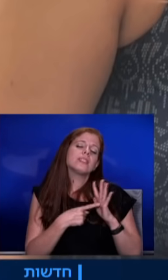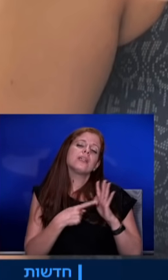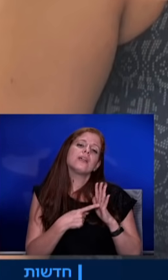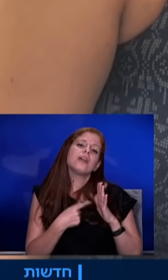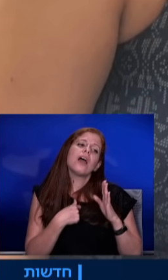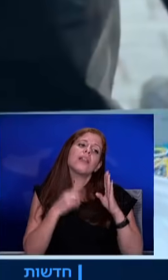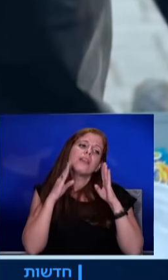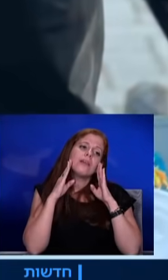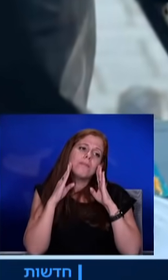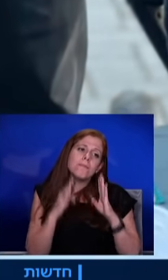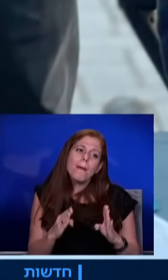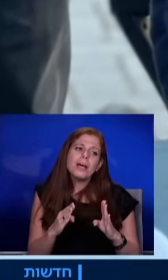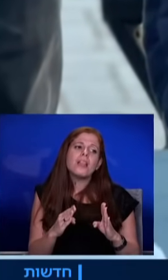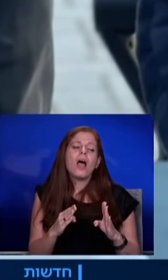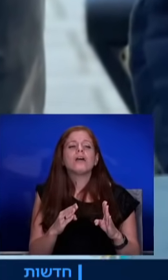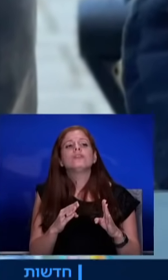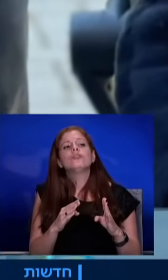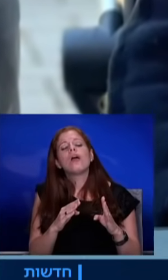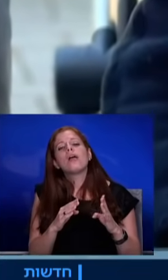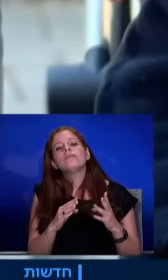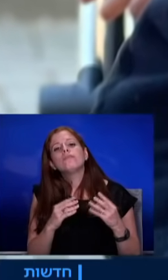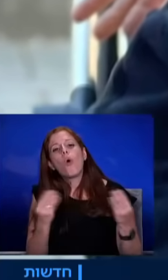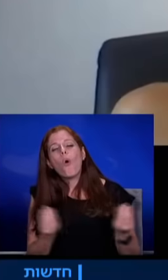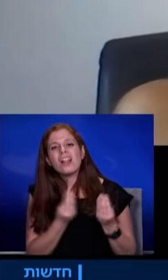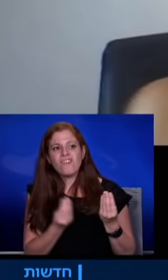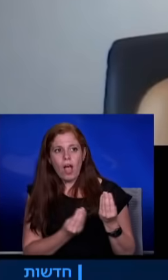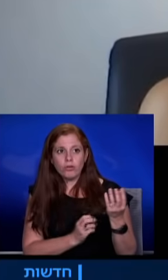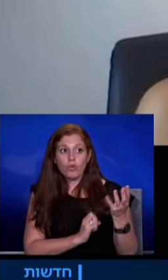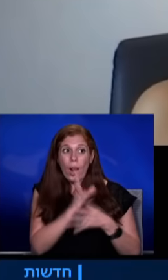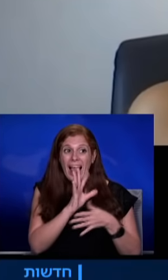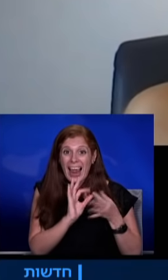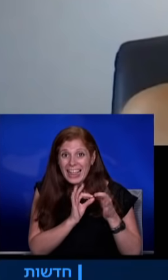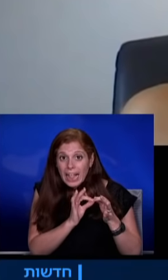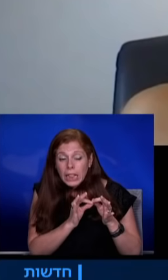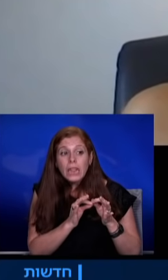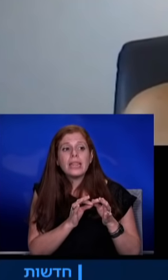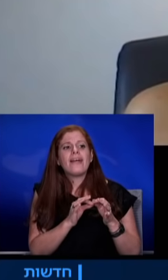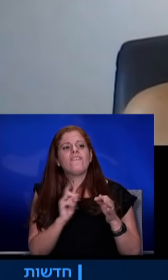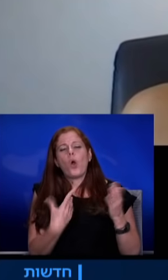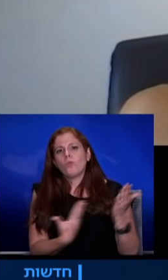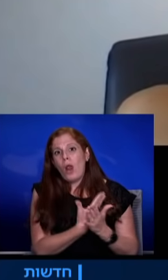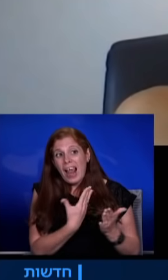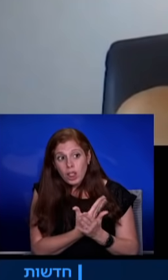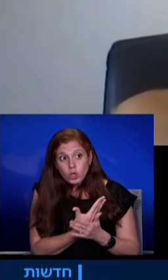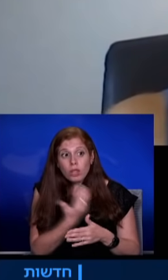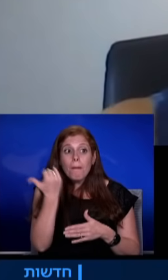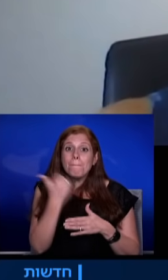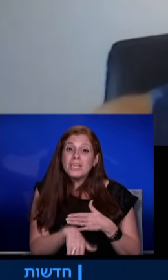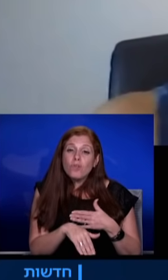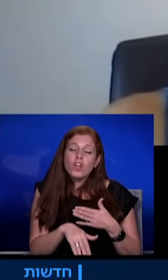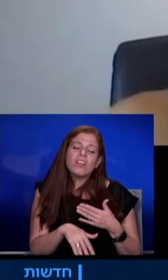מאמין שלי הוא שכל מה שעולה לאינטרנט וכל מה שעולה לחדשות, בסופו של דבר